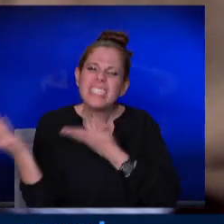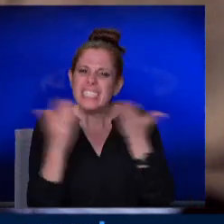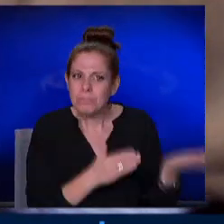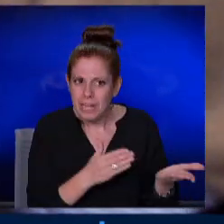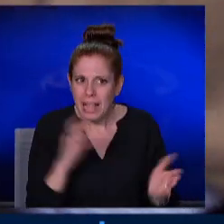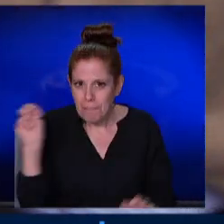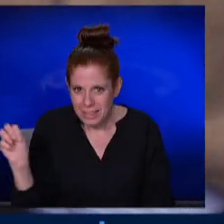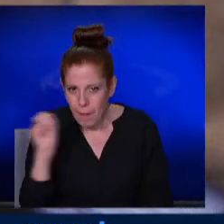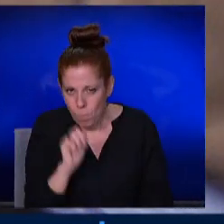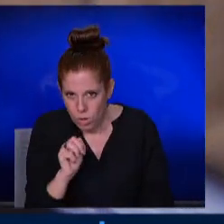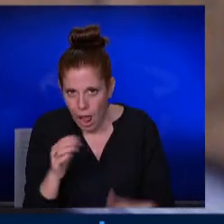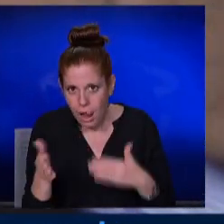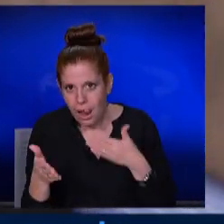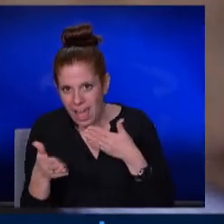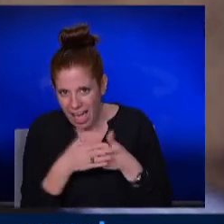המדם מויאל